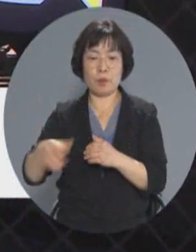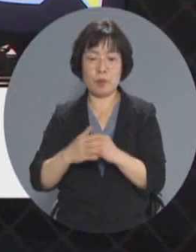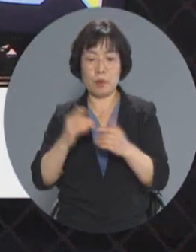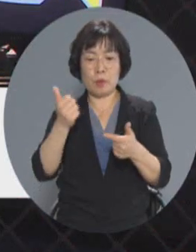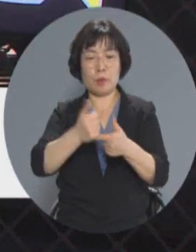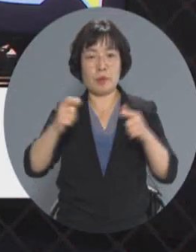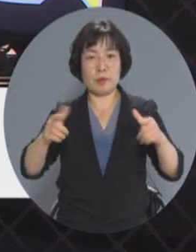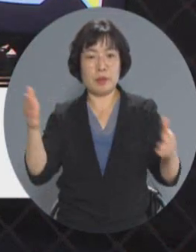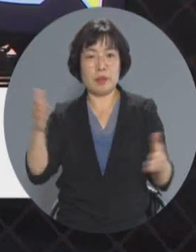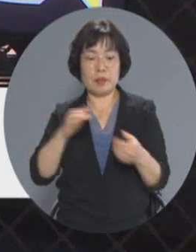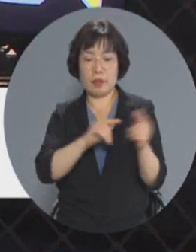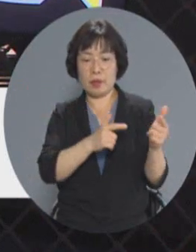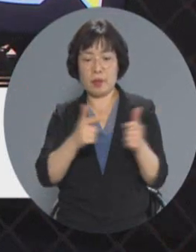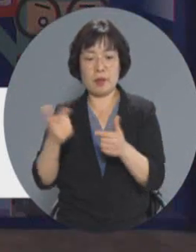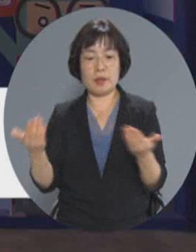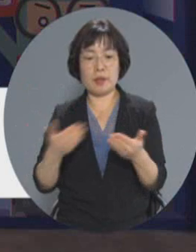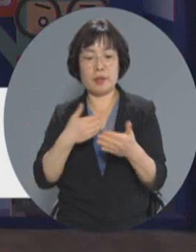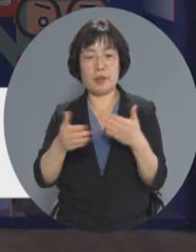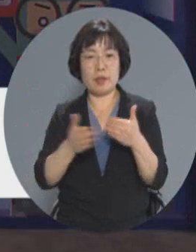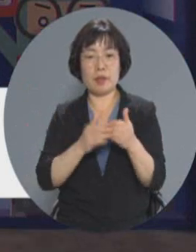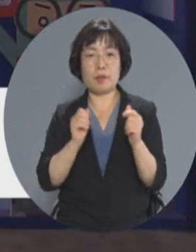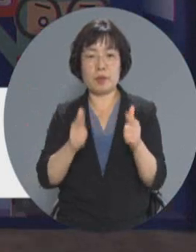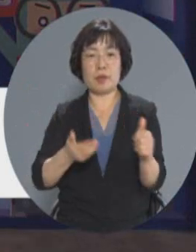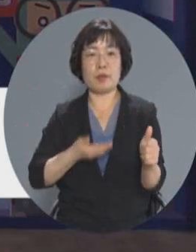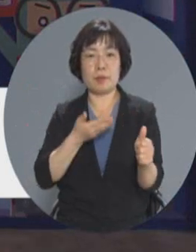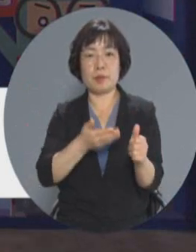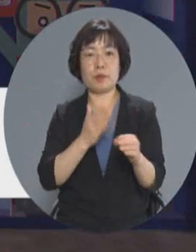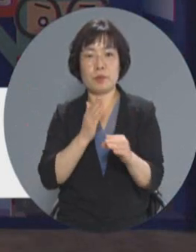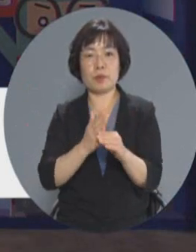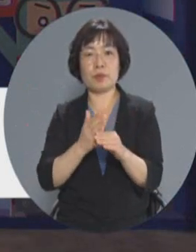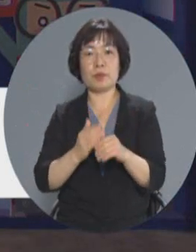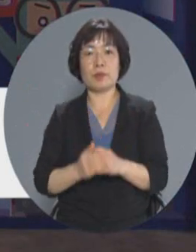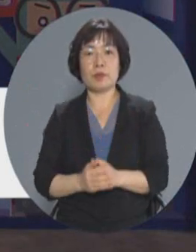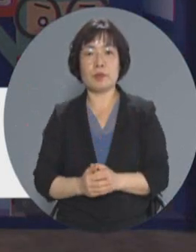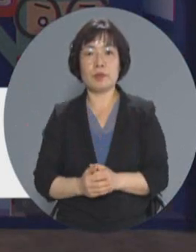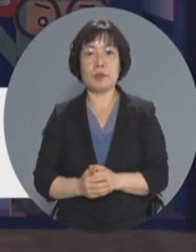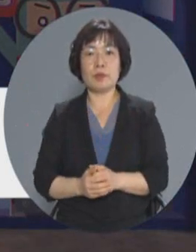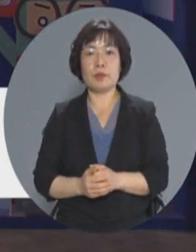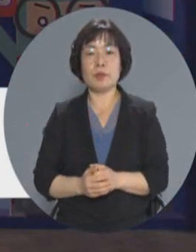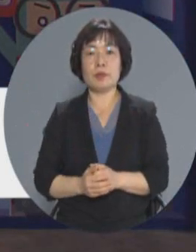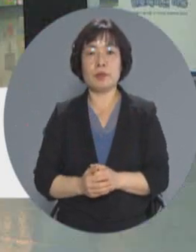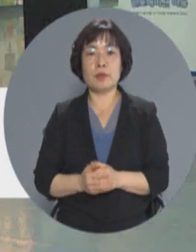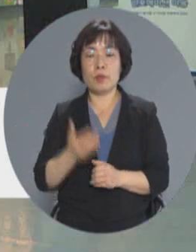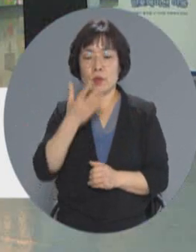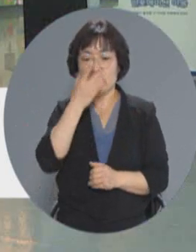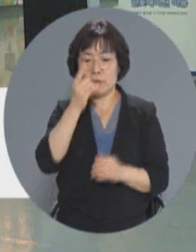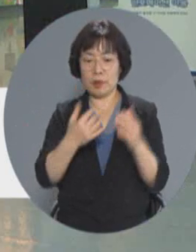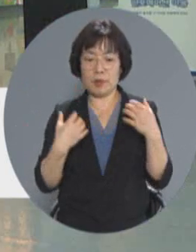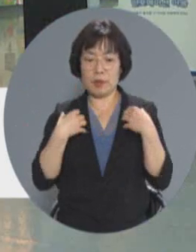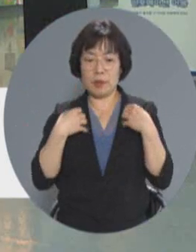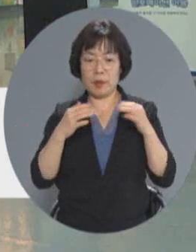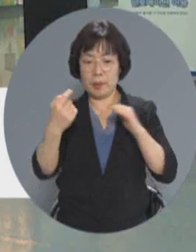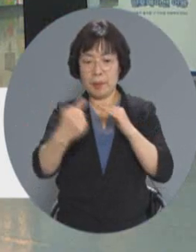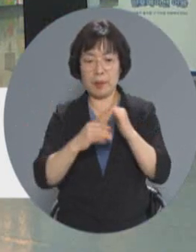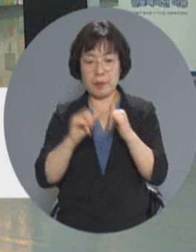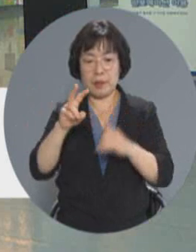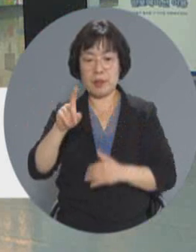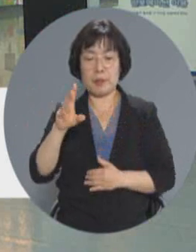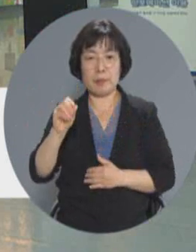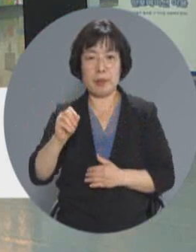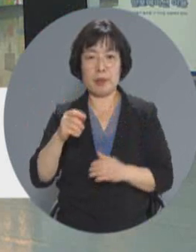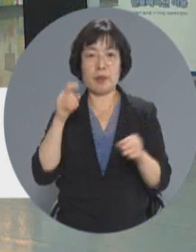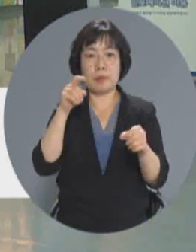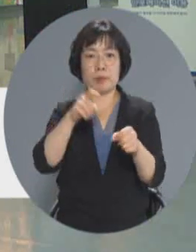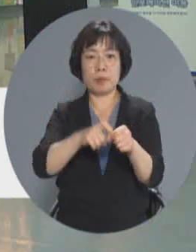지역 학생들에게 다양한 직업 체험 기회를 제공하고 있습니다. 순천시는 올해 방문객 21만